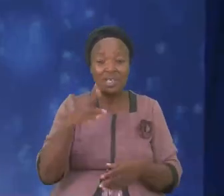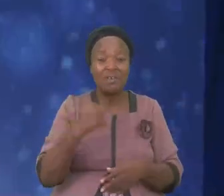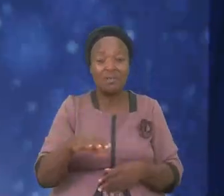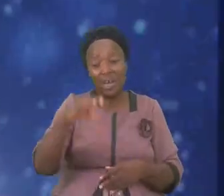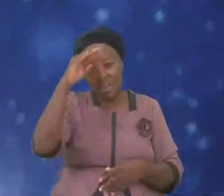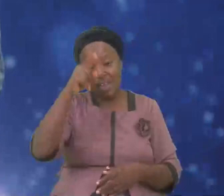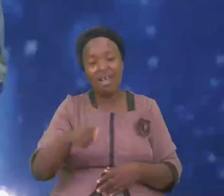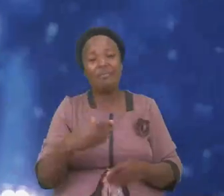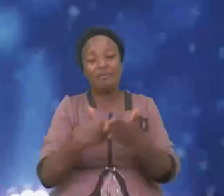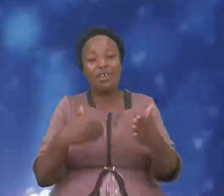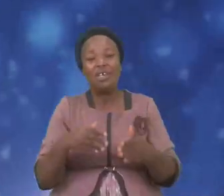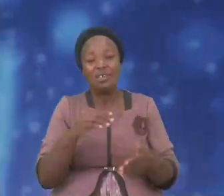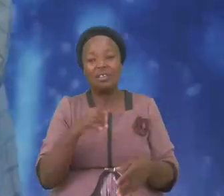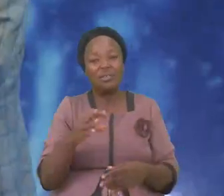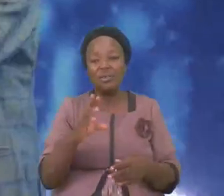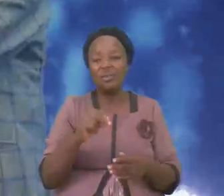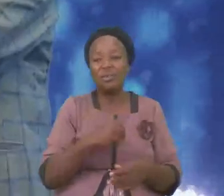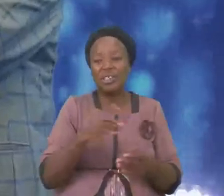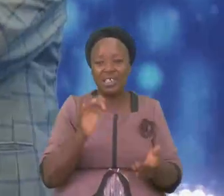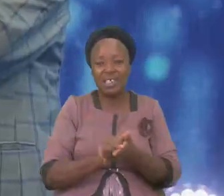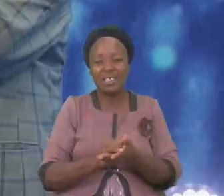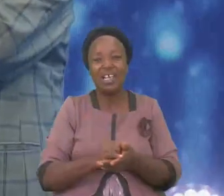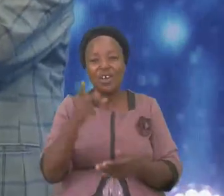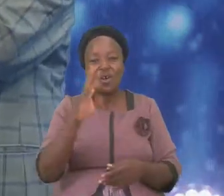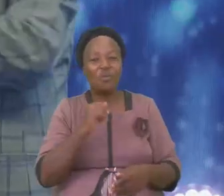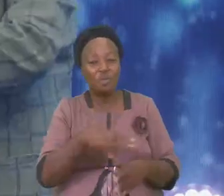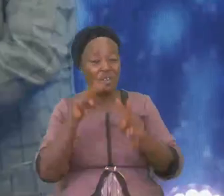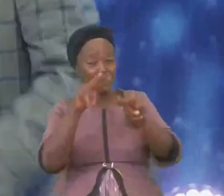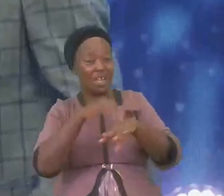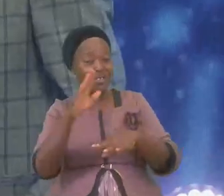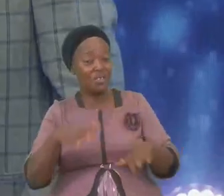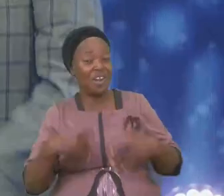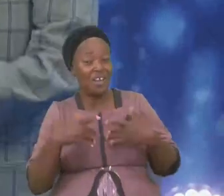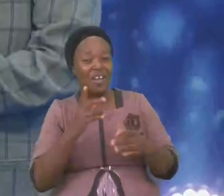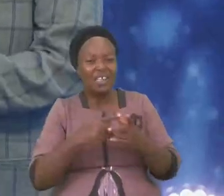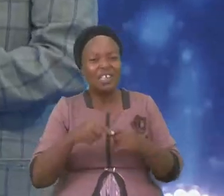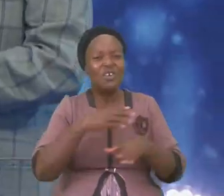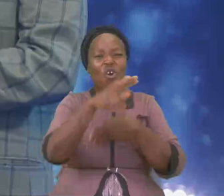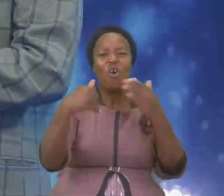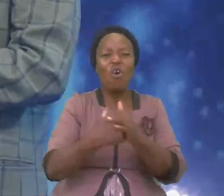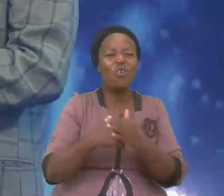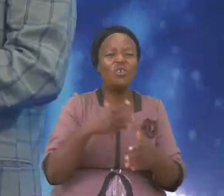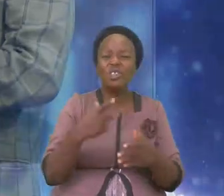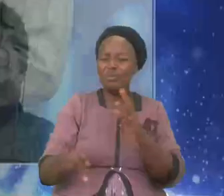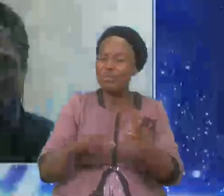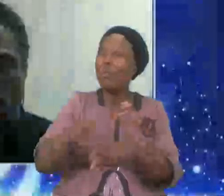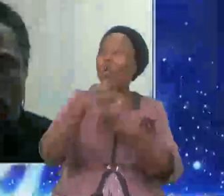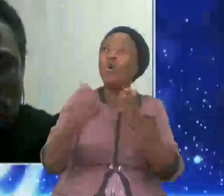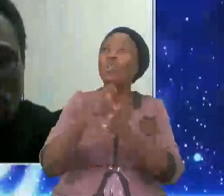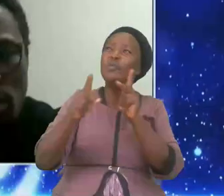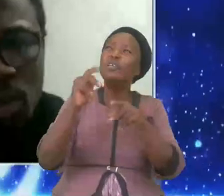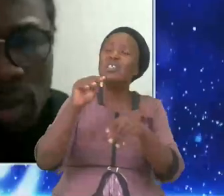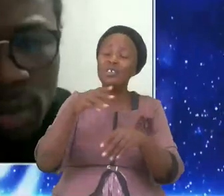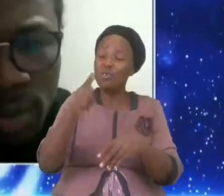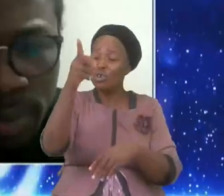d'elle avant. Pour que Dieu regarde ta vie. Pour que Christ regarde ta vie. Et pour que tous les saints de